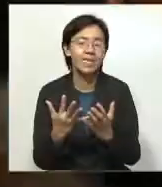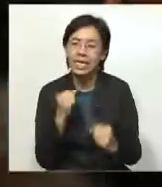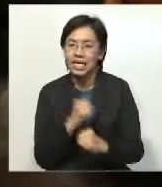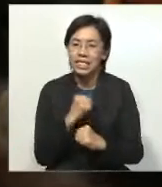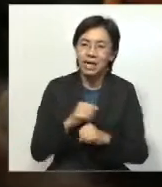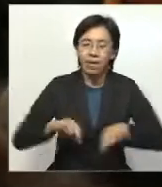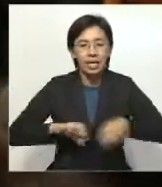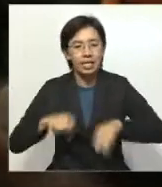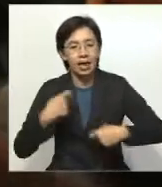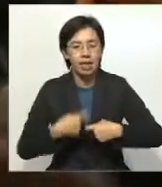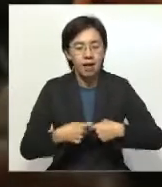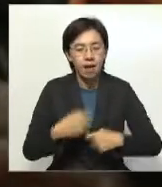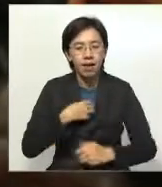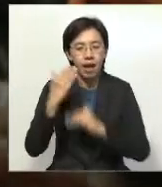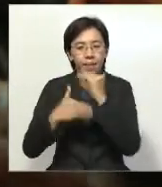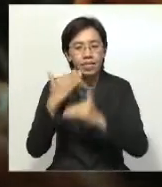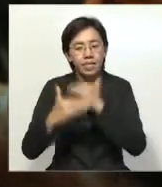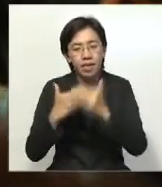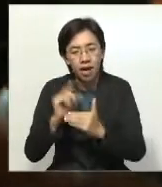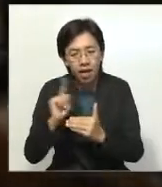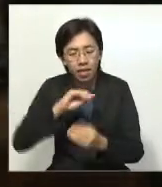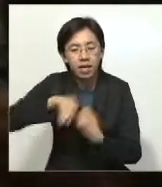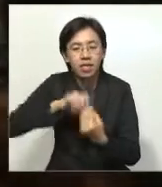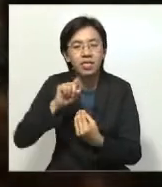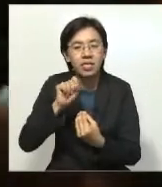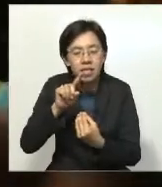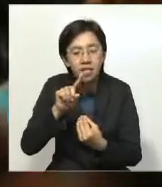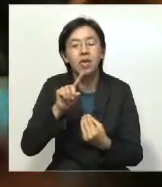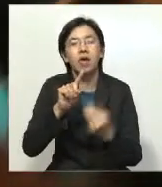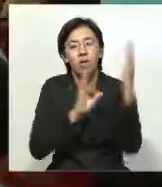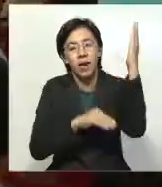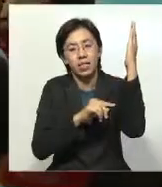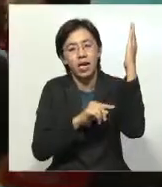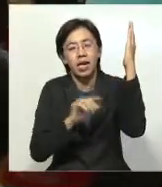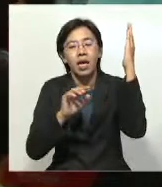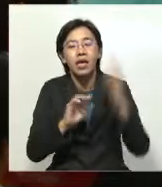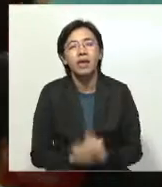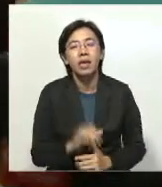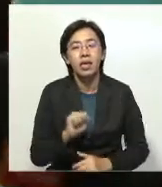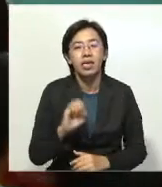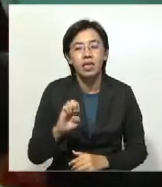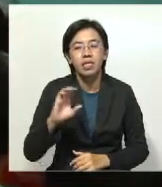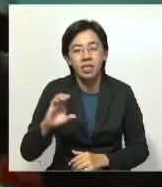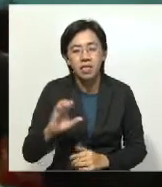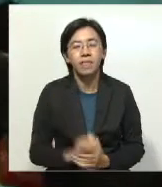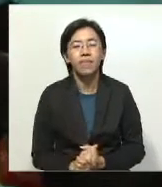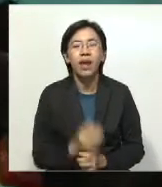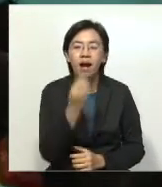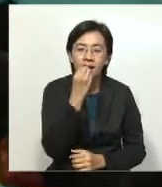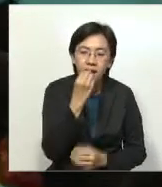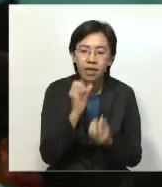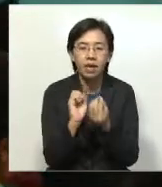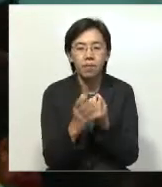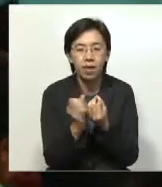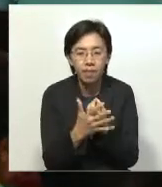ได้พร้อมกับจะพัฒนากลุ่มโครงสร้างพัฒนาเศรษฐกิจระเบียงเศรษฐกิจภาคใต้หรือ SEC ที่พร้อมไปด้วยอาหารผล